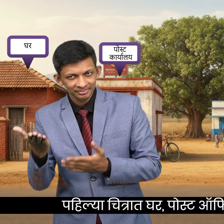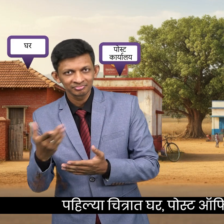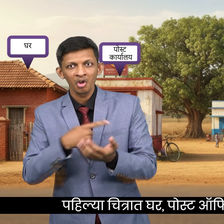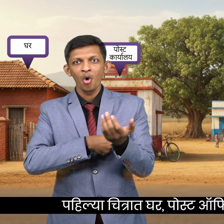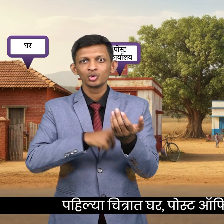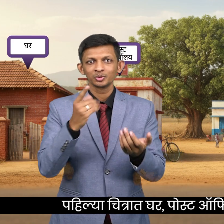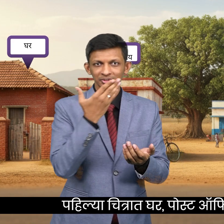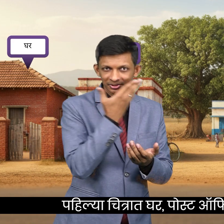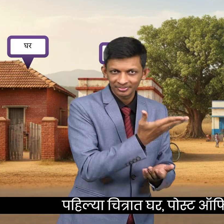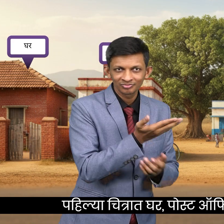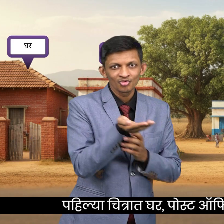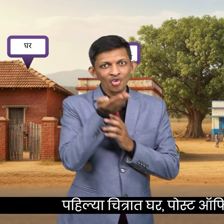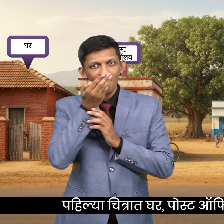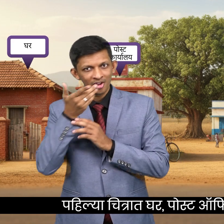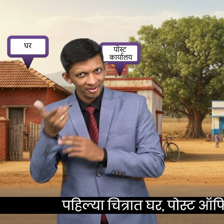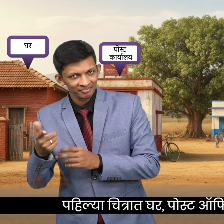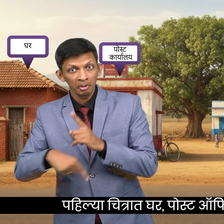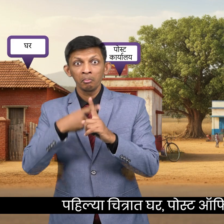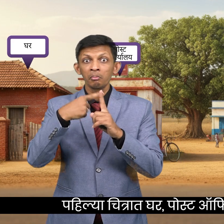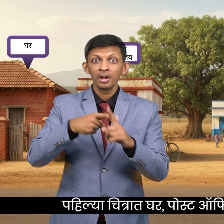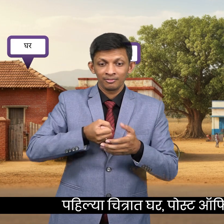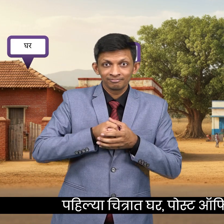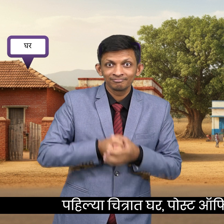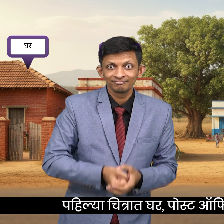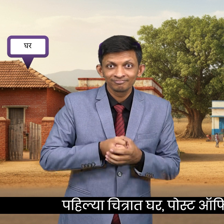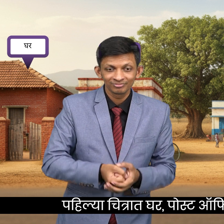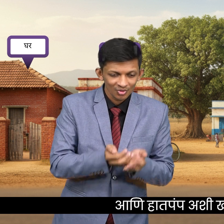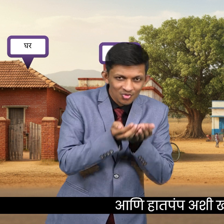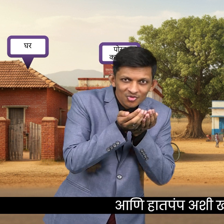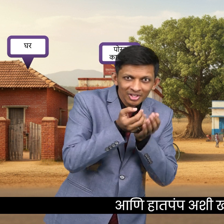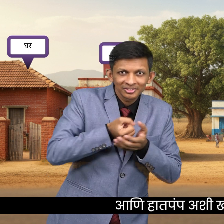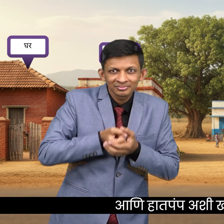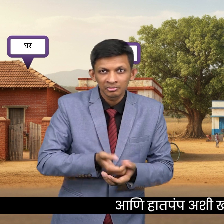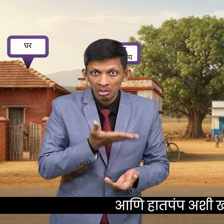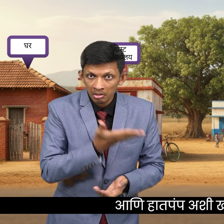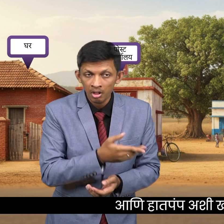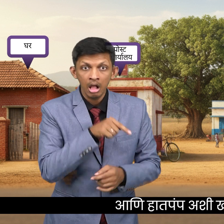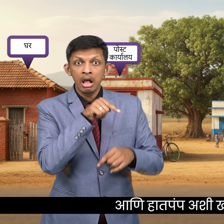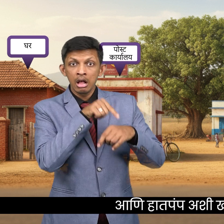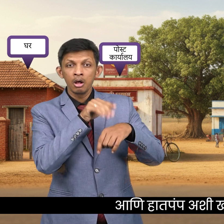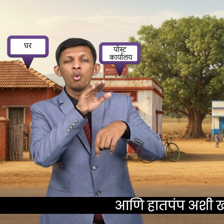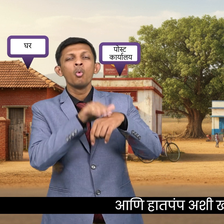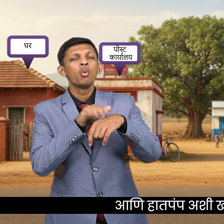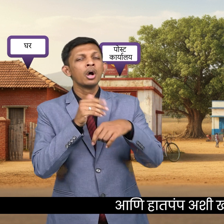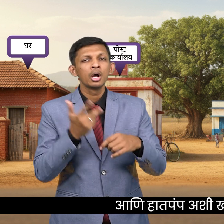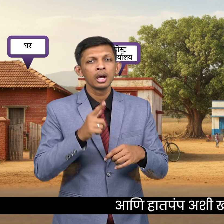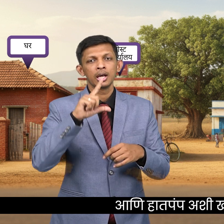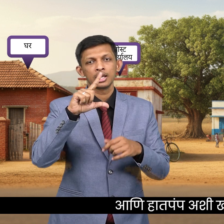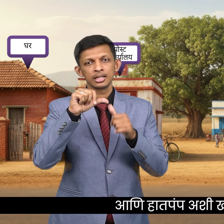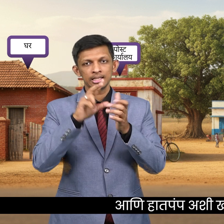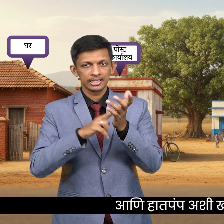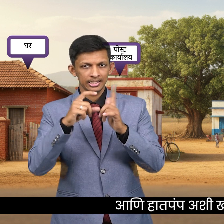शाळा, हॉस्पिटल, पाण्याची टाकी आणि हातपंप अशी